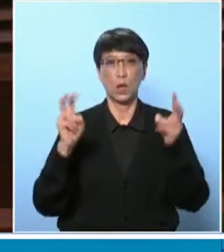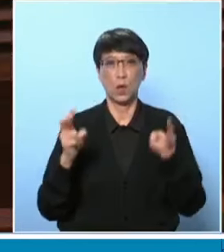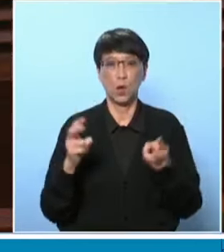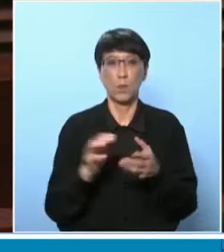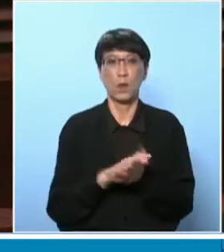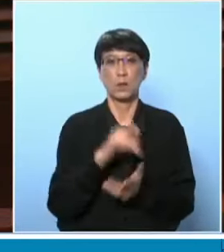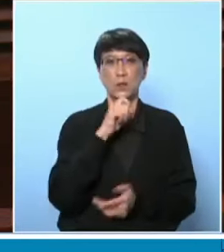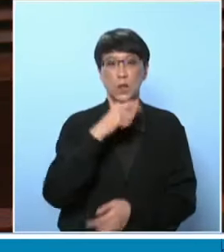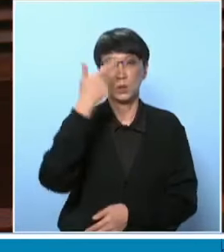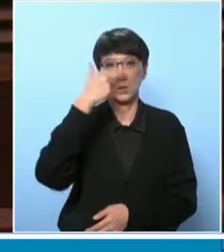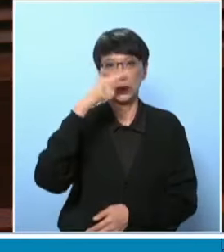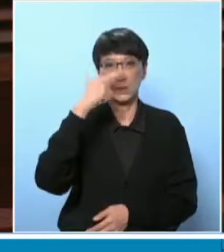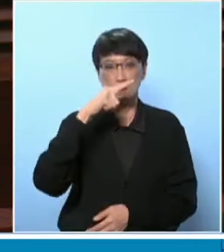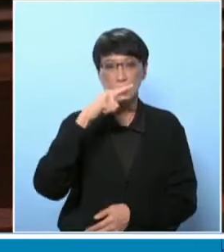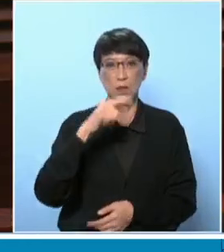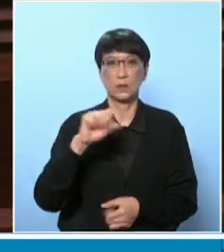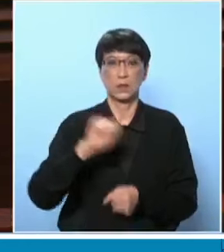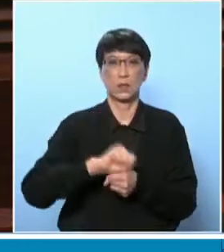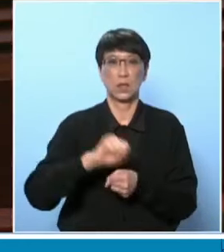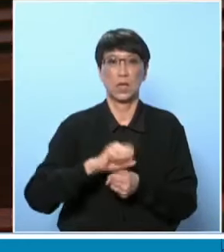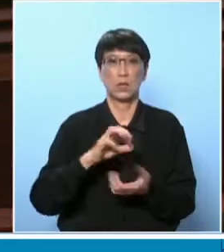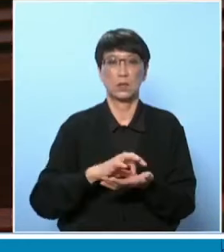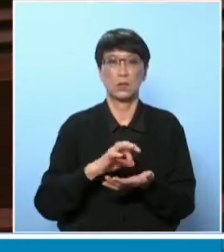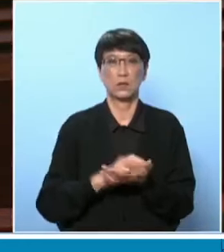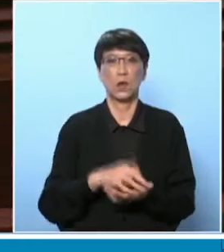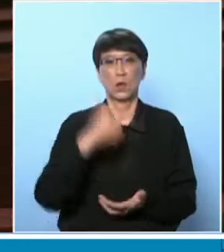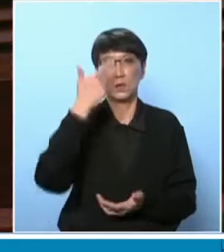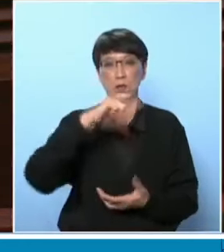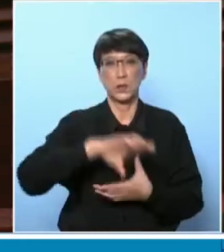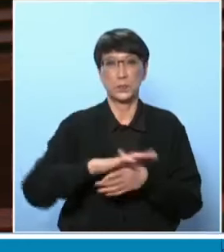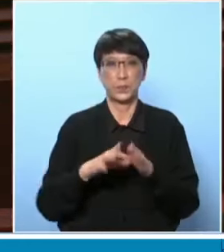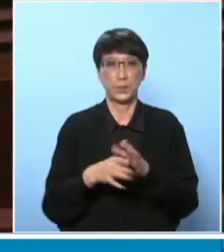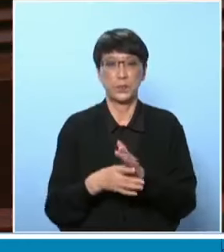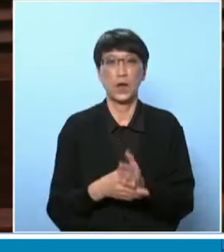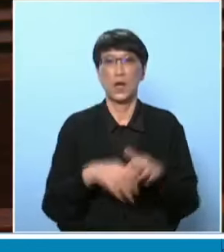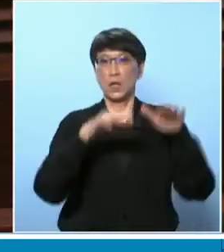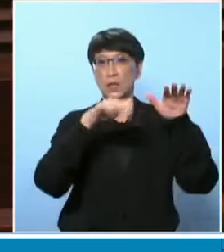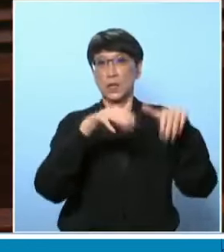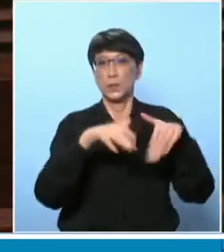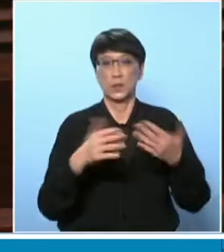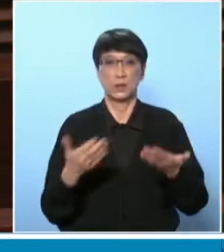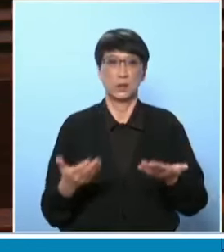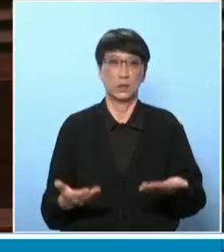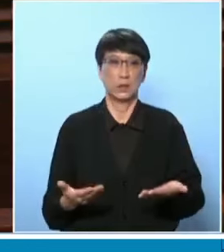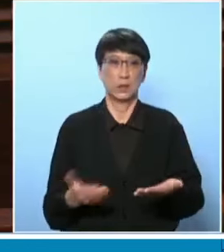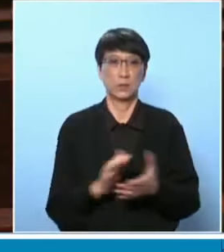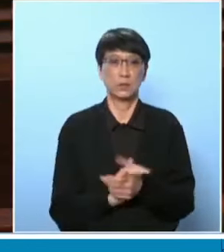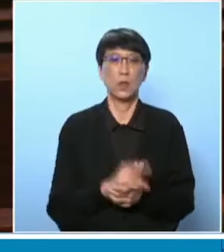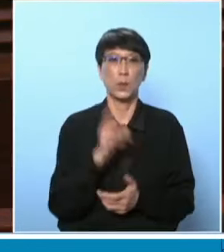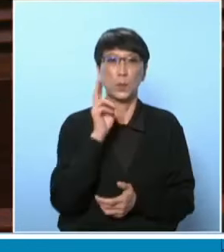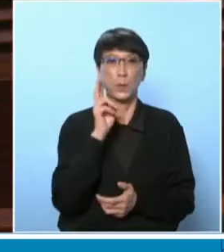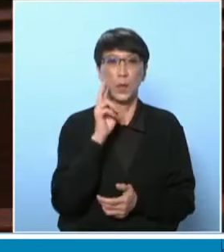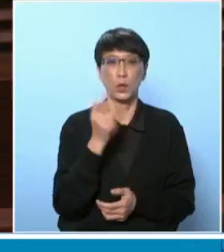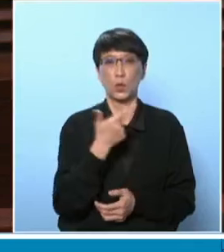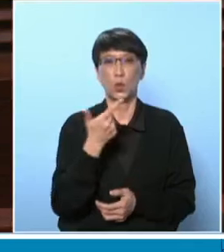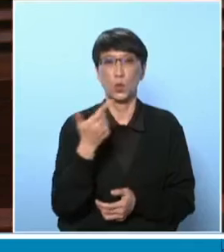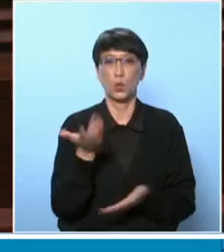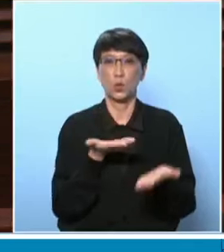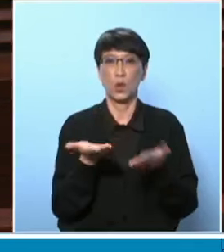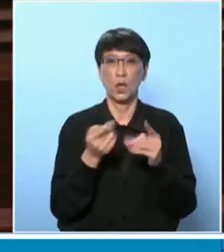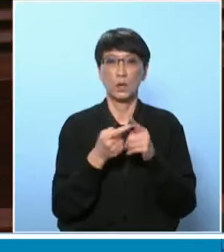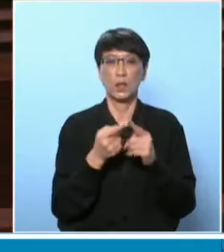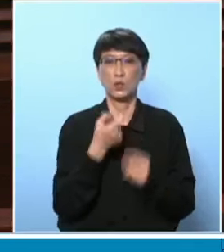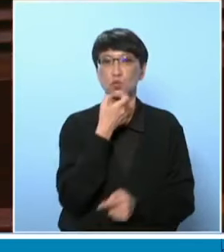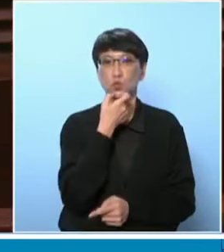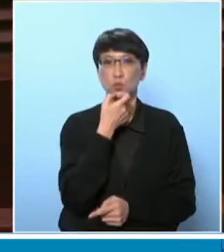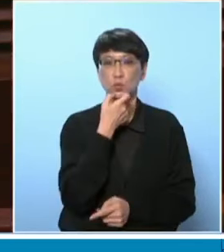我們都有新的裏面設施推出。我們都有新的文化設施吸引現在譬如很多旅客都比較